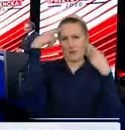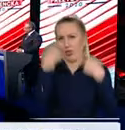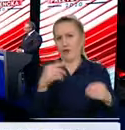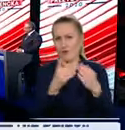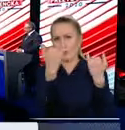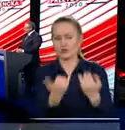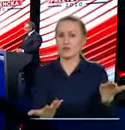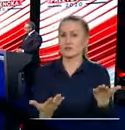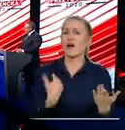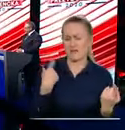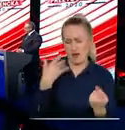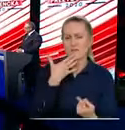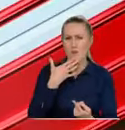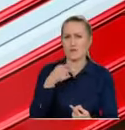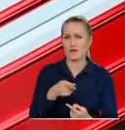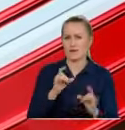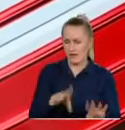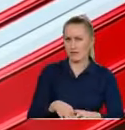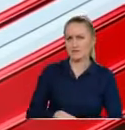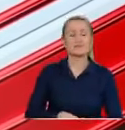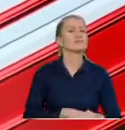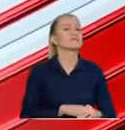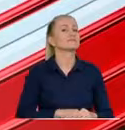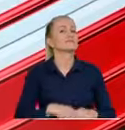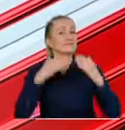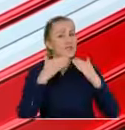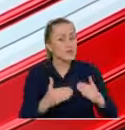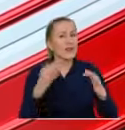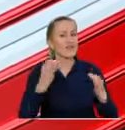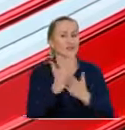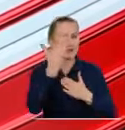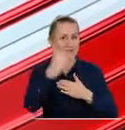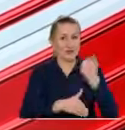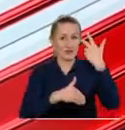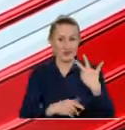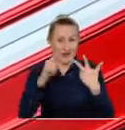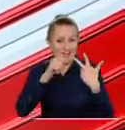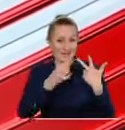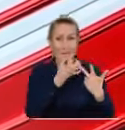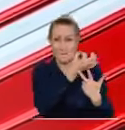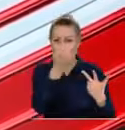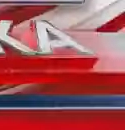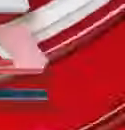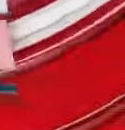Mówię zdecydowanie. Bardzo dziękujemy. Proszę Państwa, zakończyliśmy w ten sposób trzecią rundę pytań.